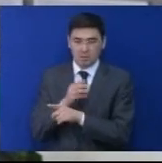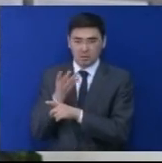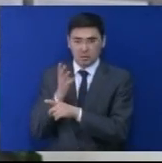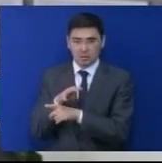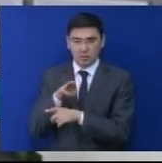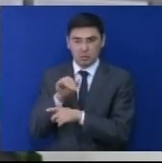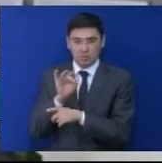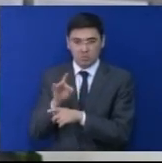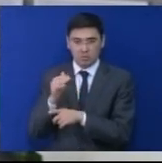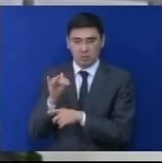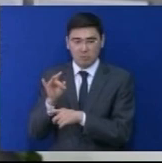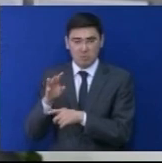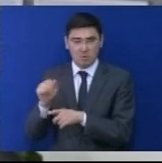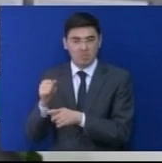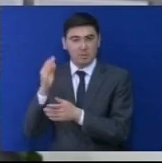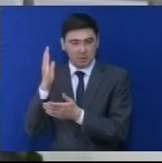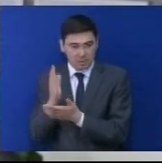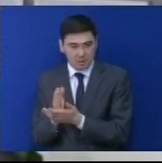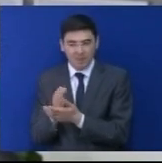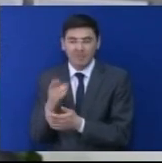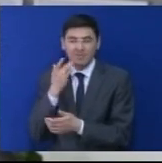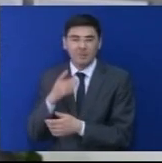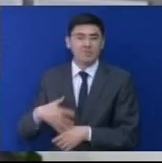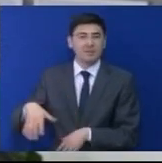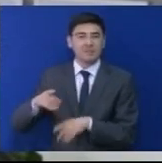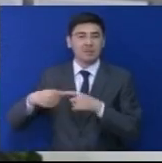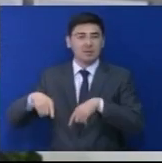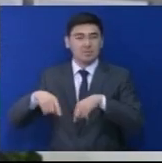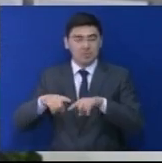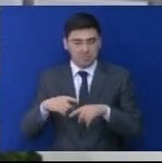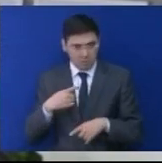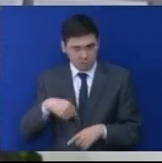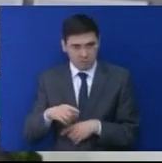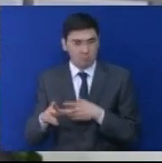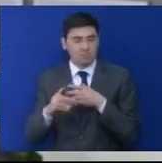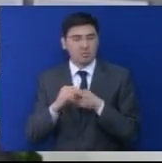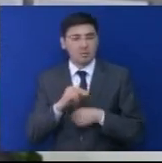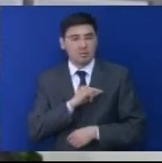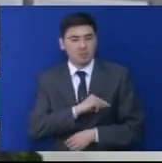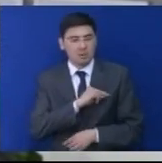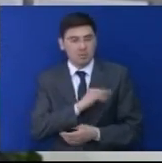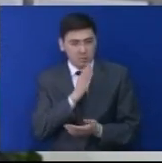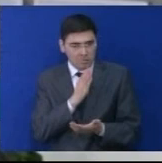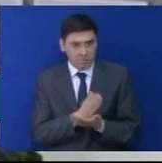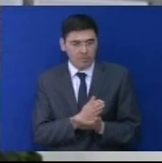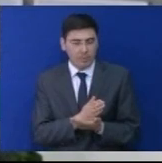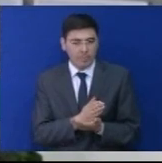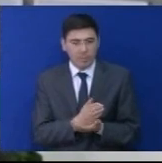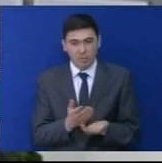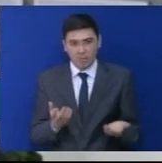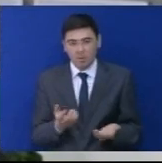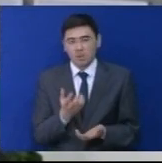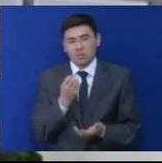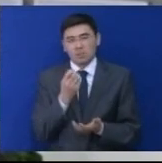4 турфирмы. Со всеми этими организациями мы тесно связаны. И, конечно же,